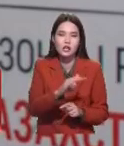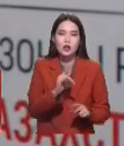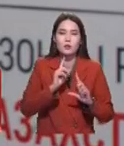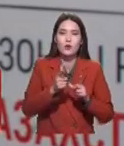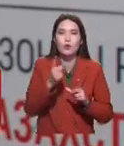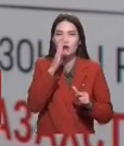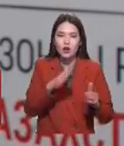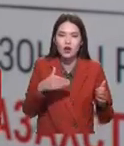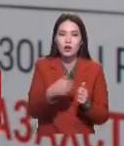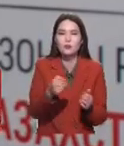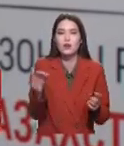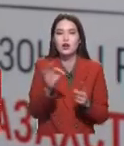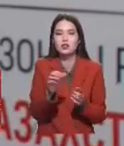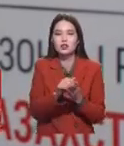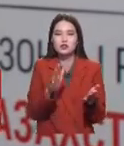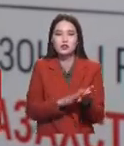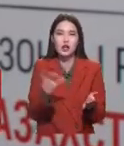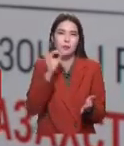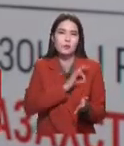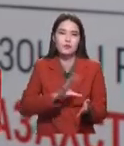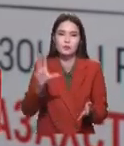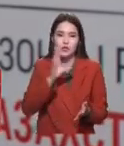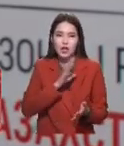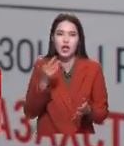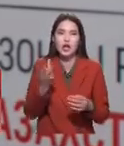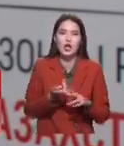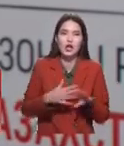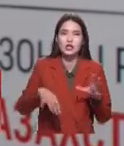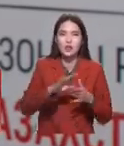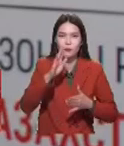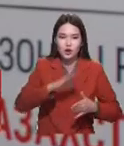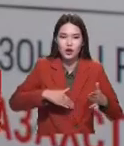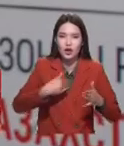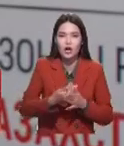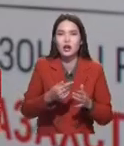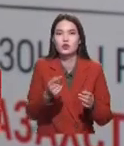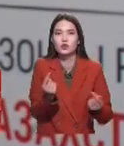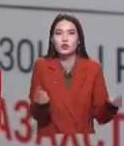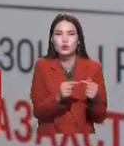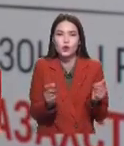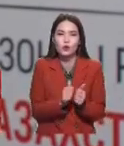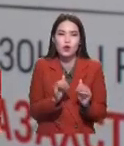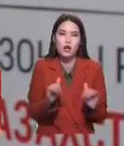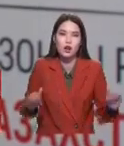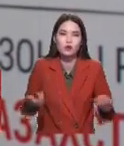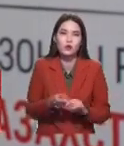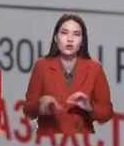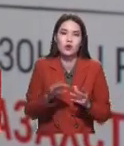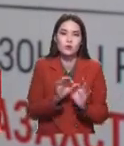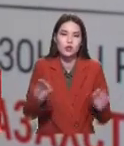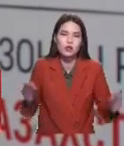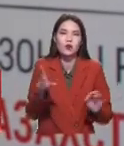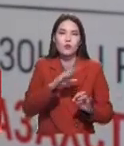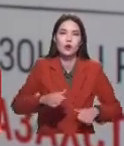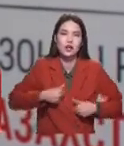компания, состоящая в турецком холдинге. Поэтому мы имеем непосредственное отношение. Мы тесно сотрудничаем во всех отраслях. Мы делаем все возможное